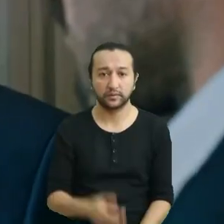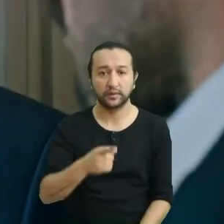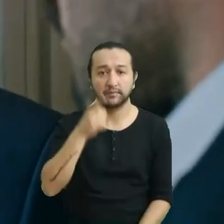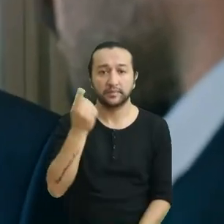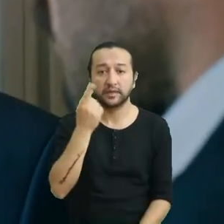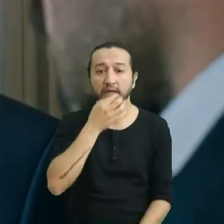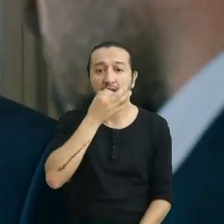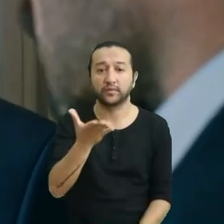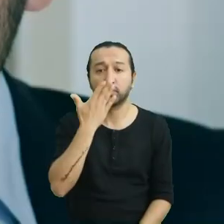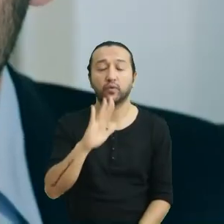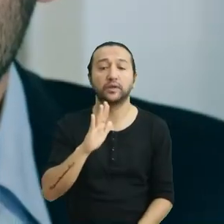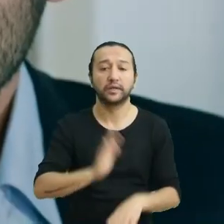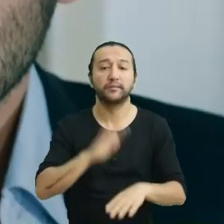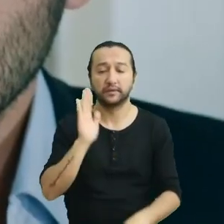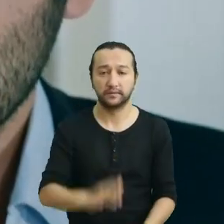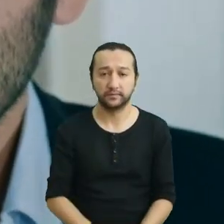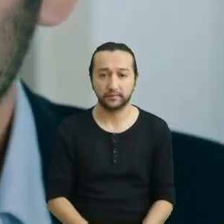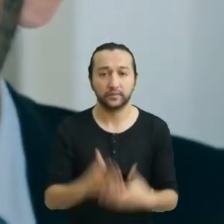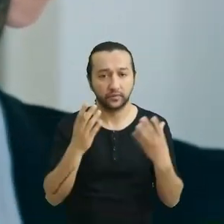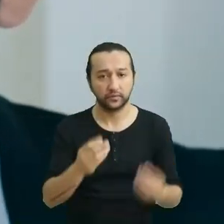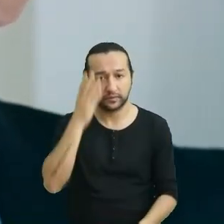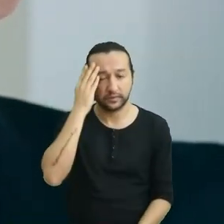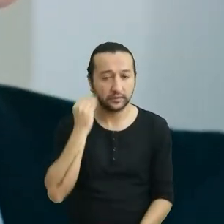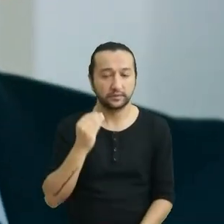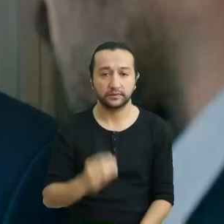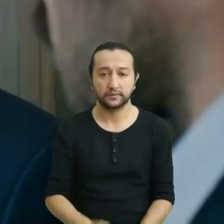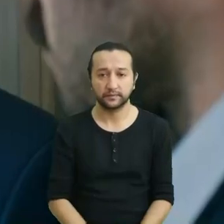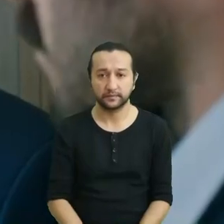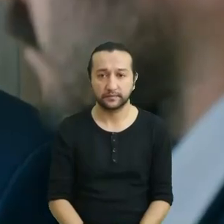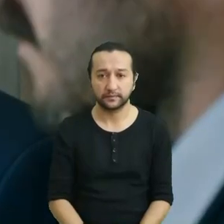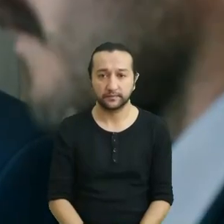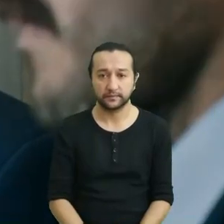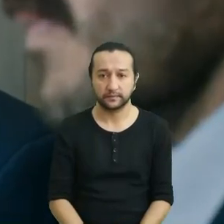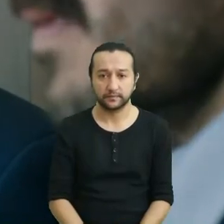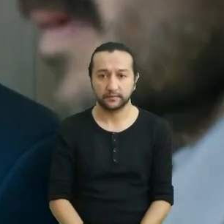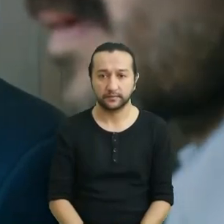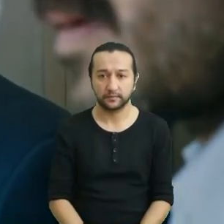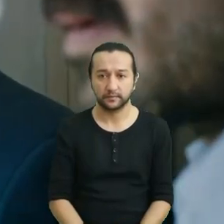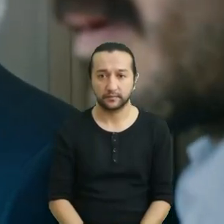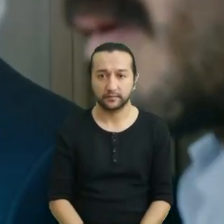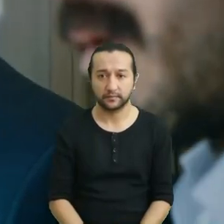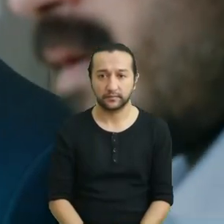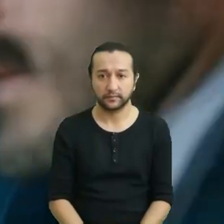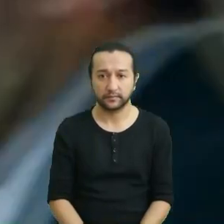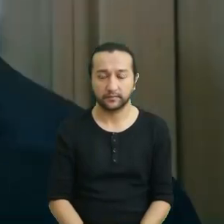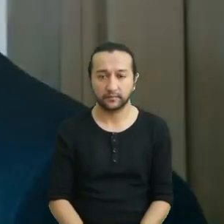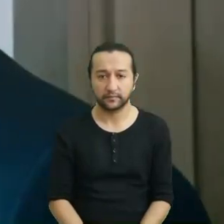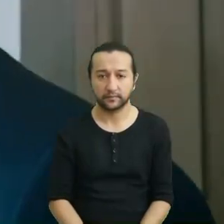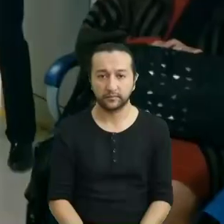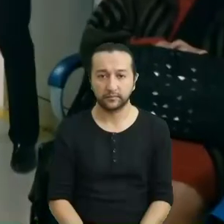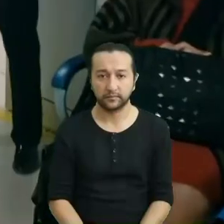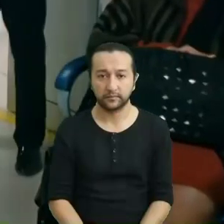Başka bir haber uçurun yarın basına. Anlaşıldı efendim. Hamza üzgün ifadesiyle Aysel'in yanına yürüdü.